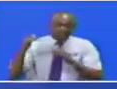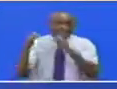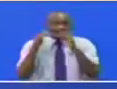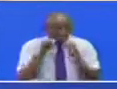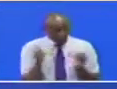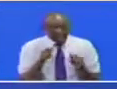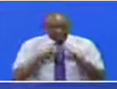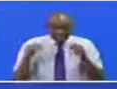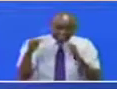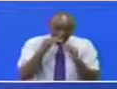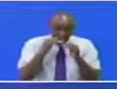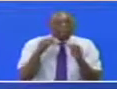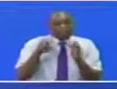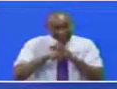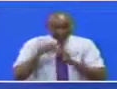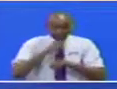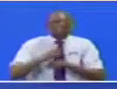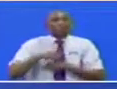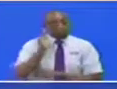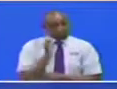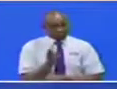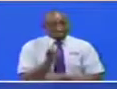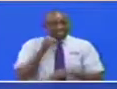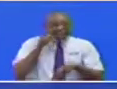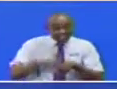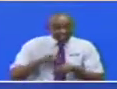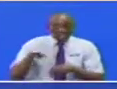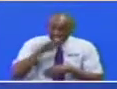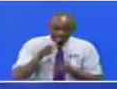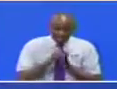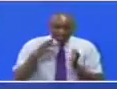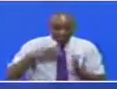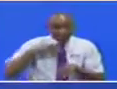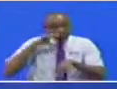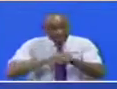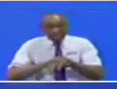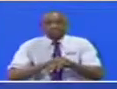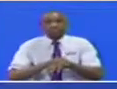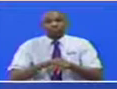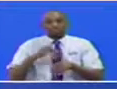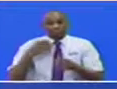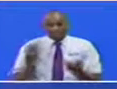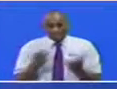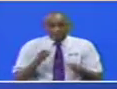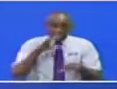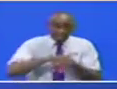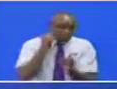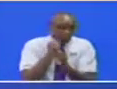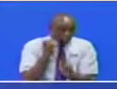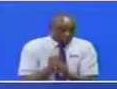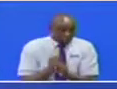sawa, lakini si sawa kama primary school. Sasa ukielekea kila mtu apate nafasi ya kupata